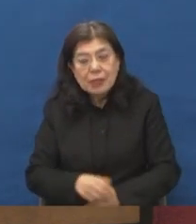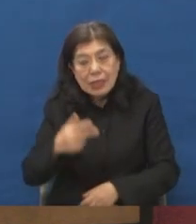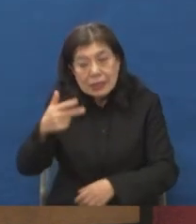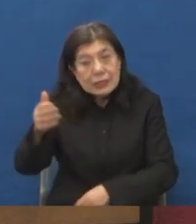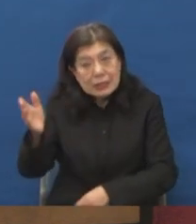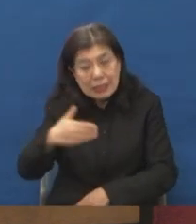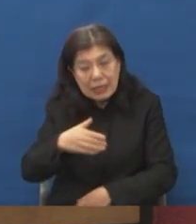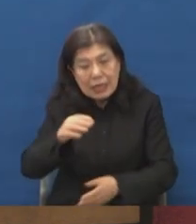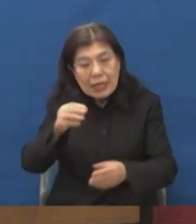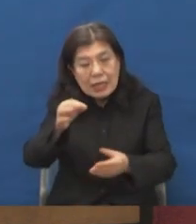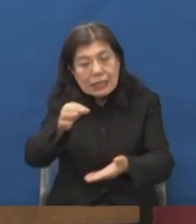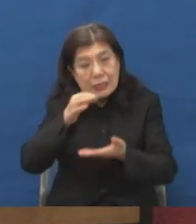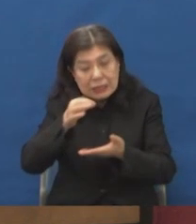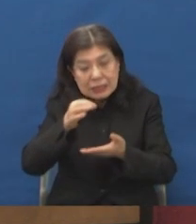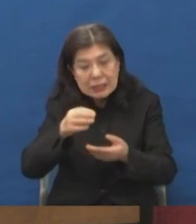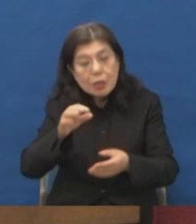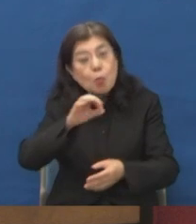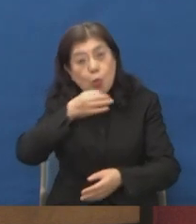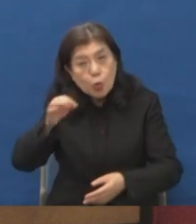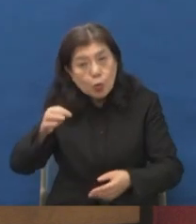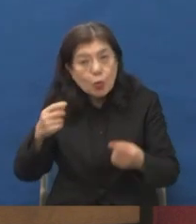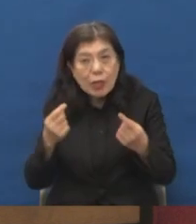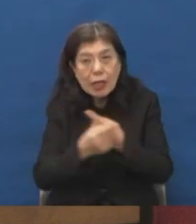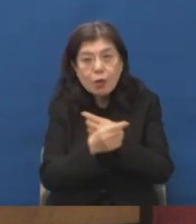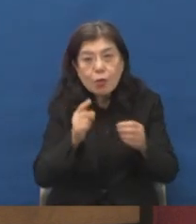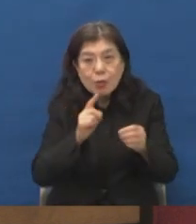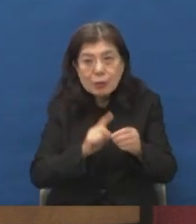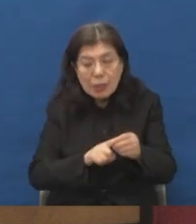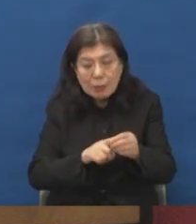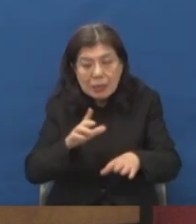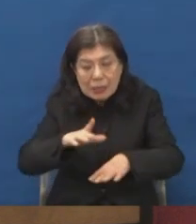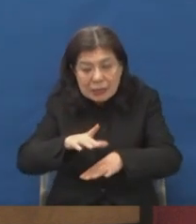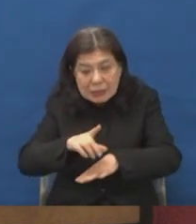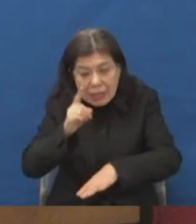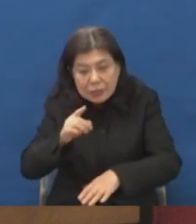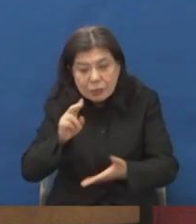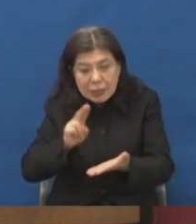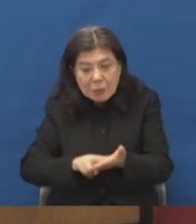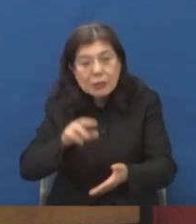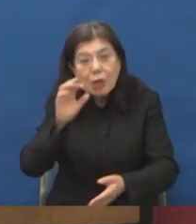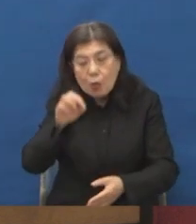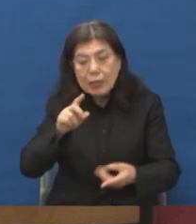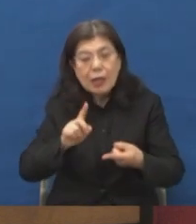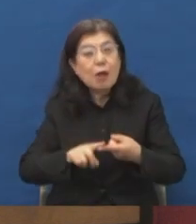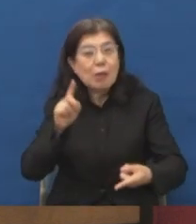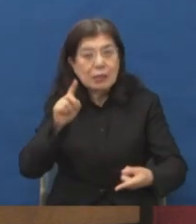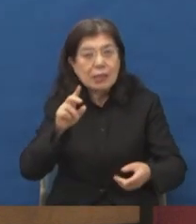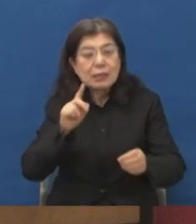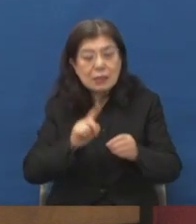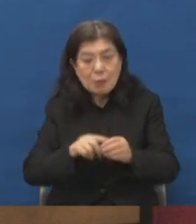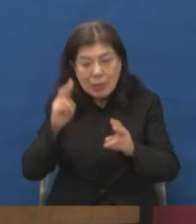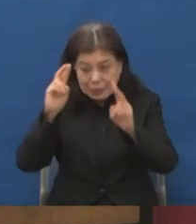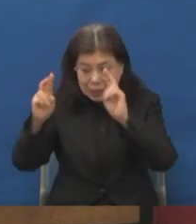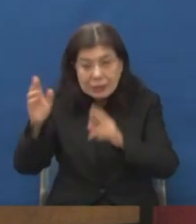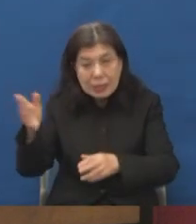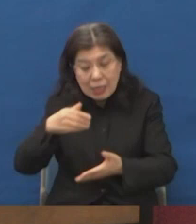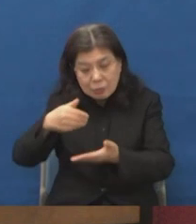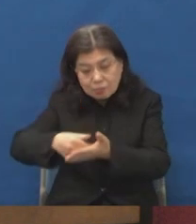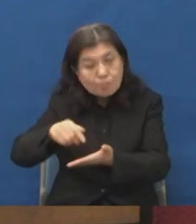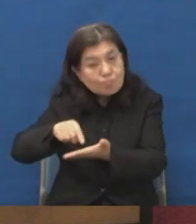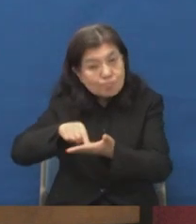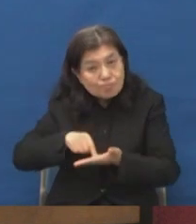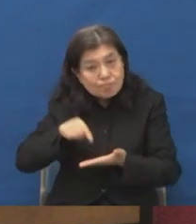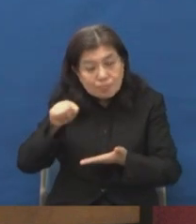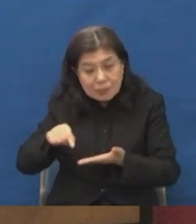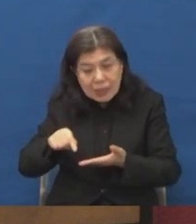および物価の変動に伴い、当初の請負金額が不適当となったため、請負人からの請求により、令和5年3月